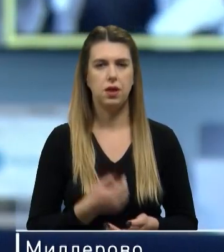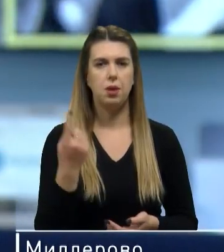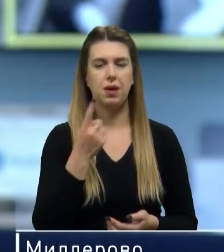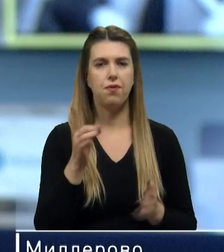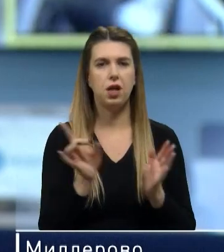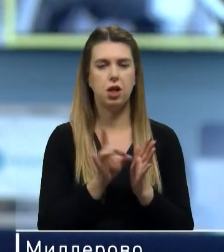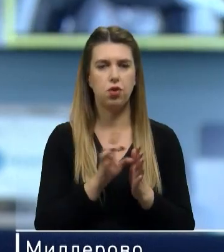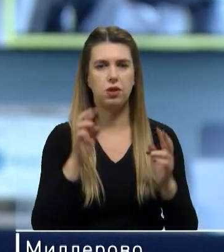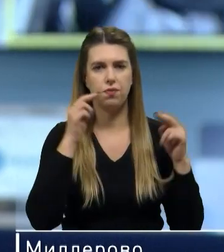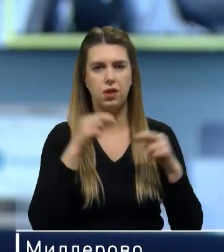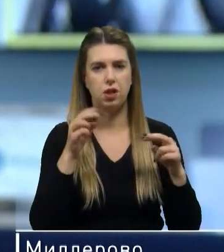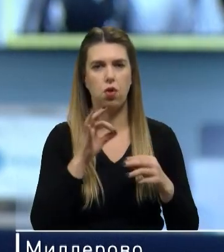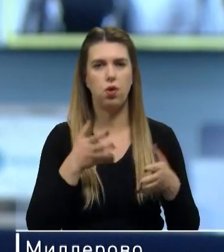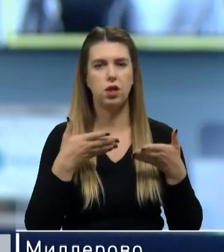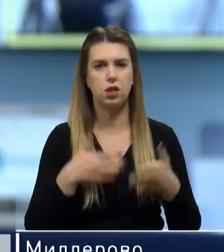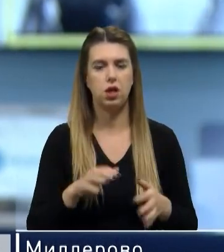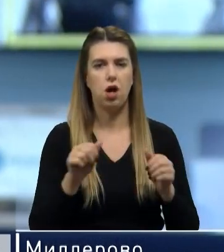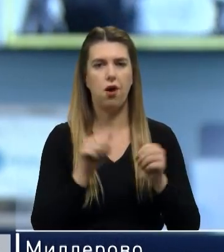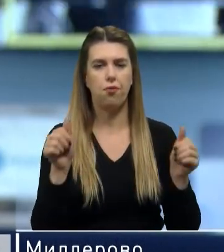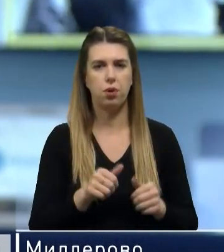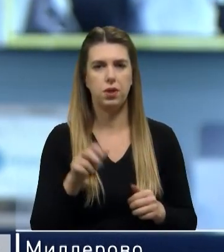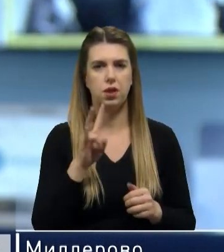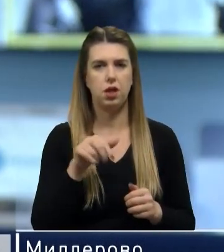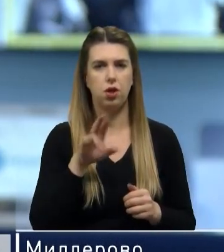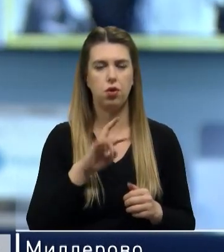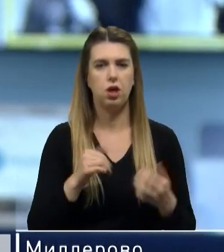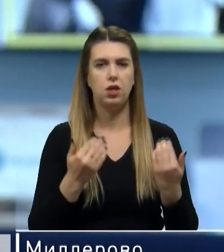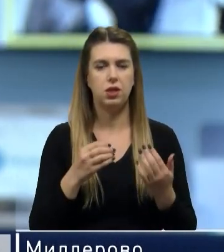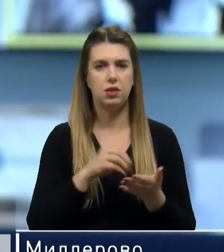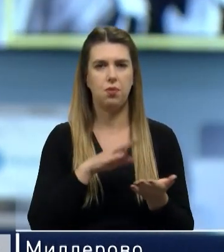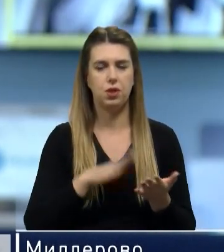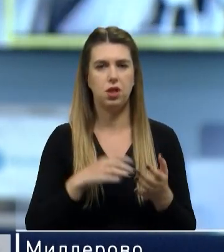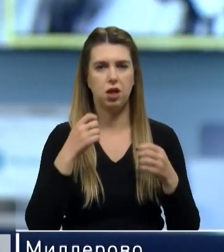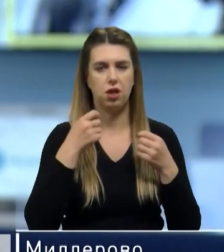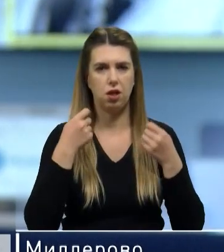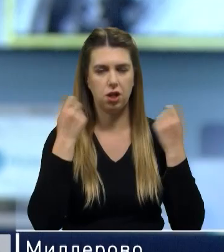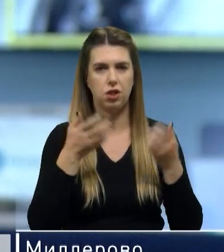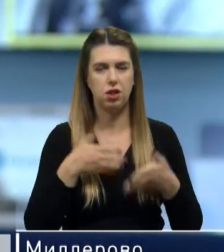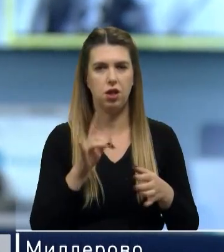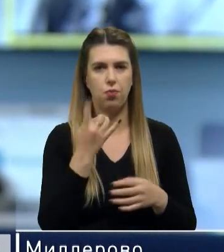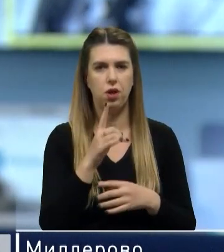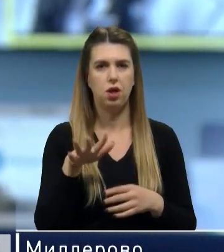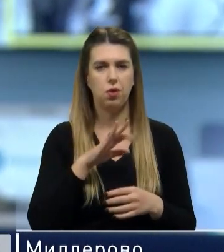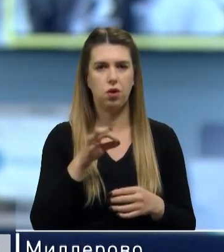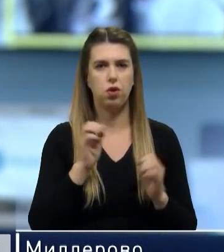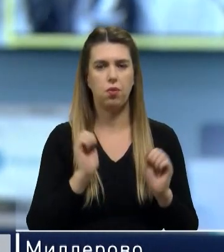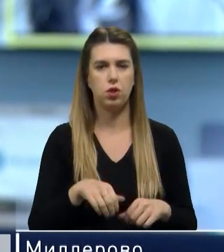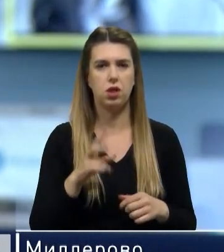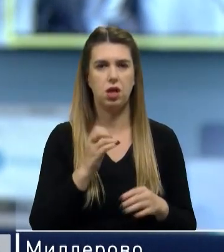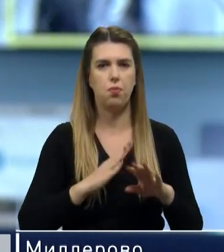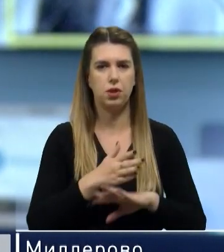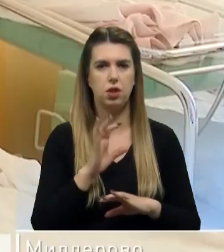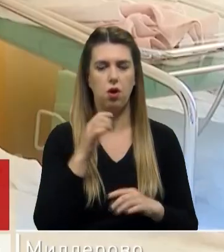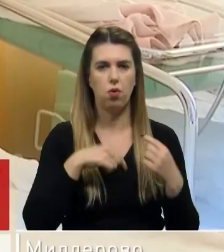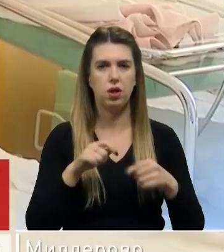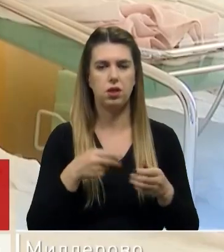Первое электронное свидетельство о рождении оформлено на Дону. Теперь зарегистрировать рождение ребенка жители Донского края могут, не посещая